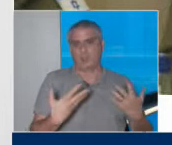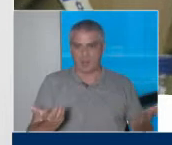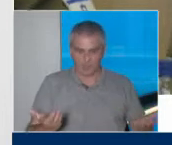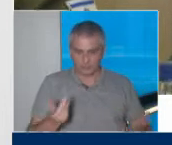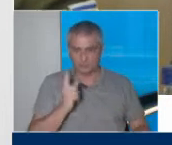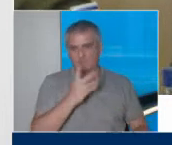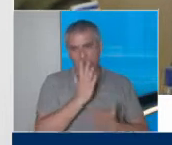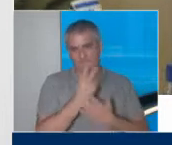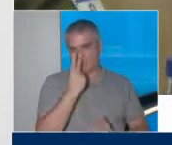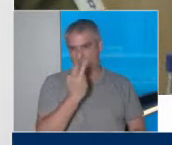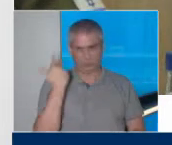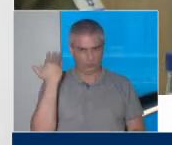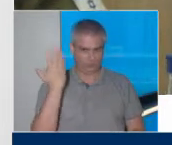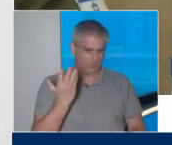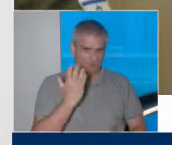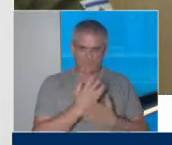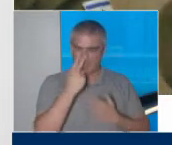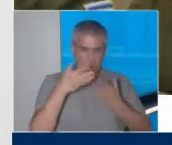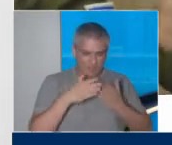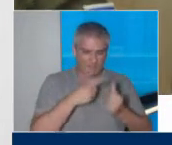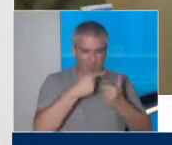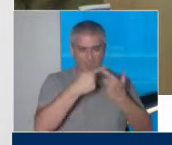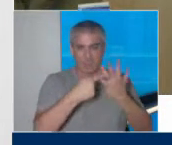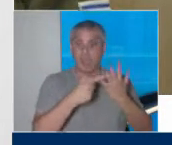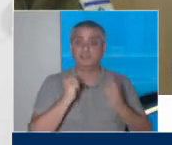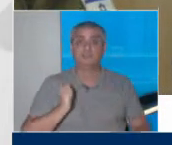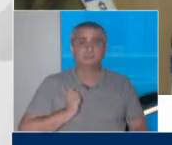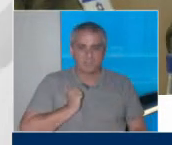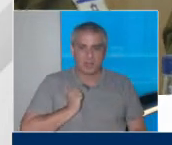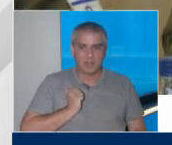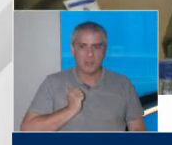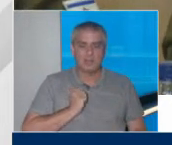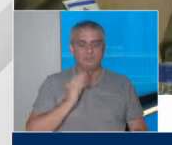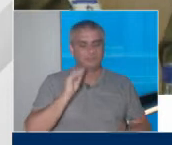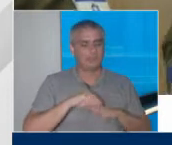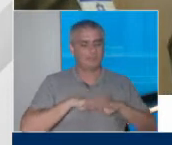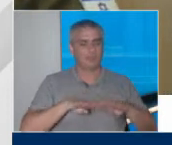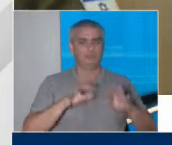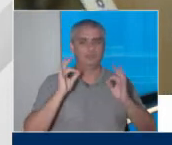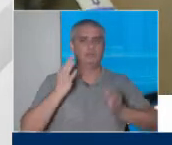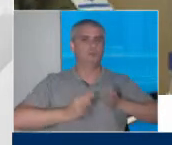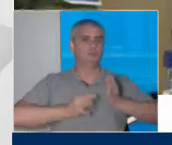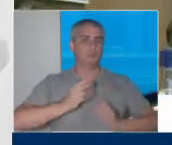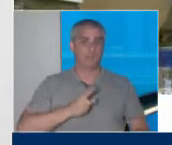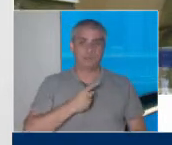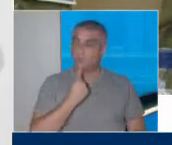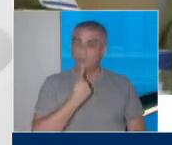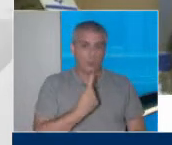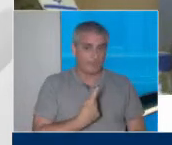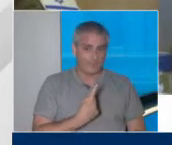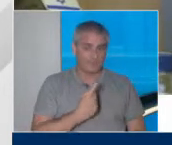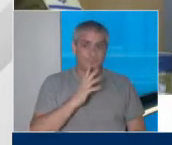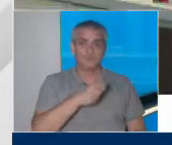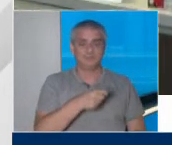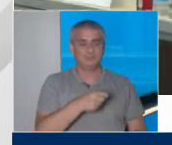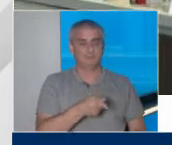ואת העניין הזה כבר ראינו, ראינו בהרבה מאוד מקרים. צהל שם כאן תשתית שהיא תשתית משפטית, כלומר,